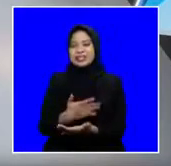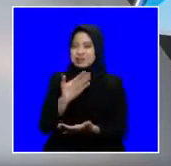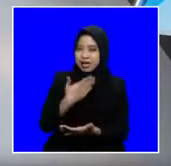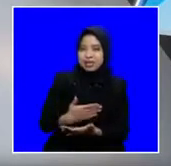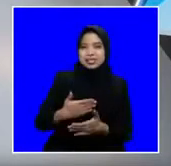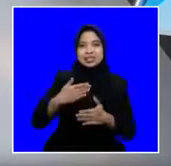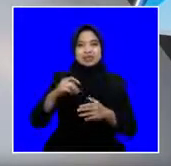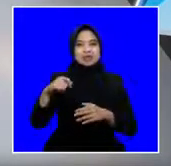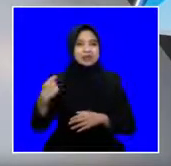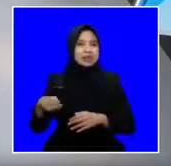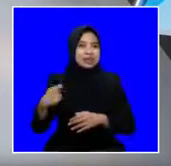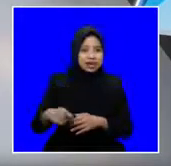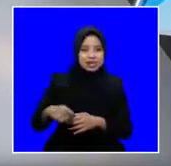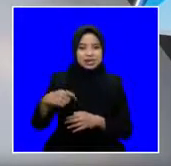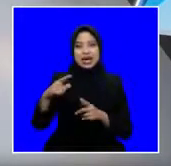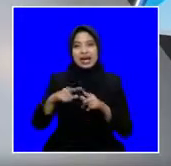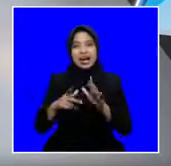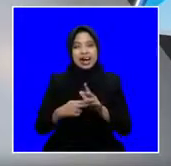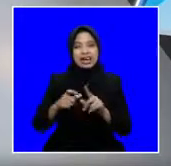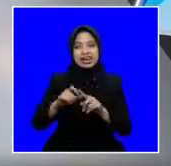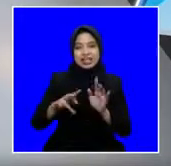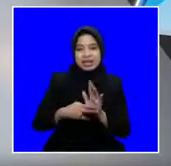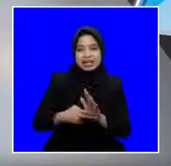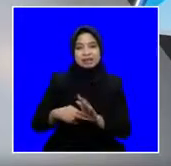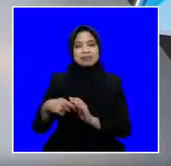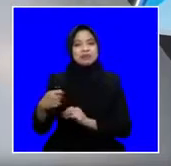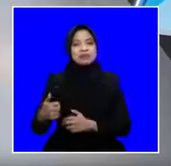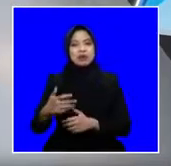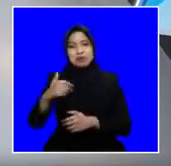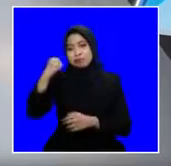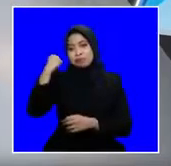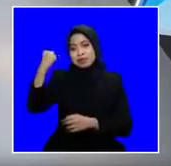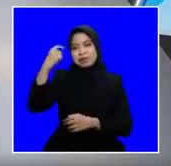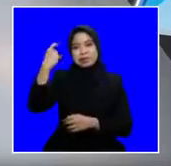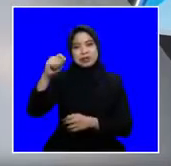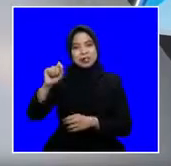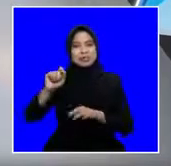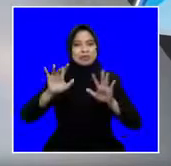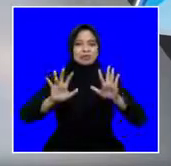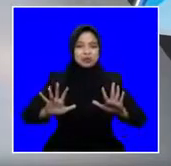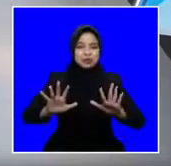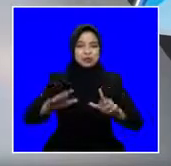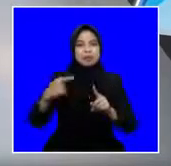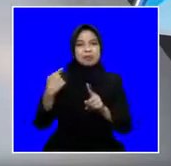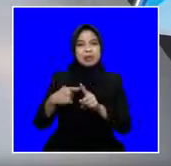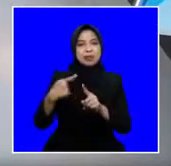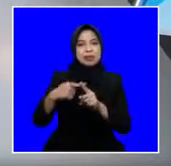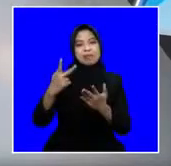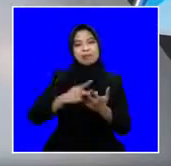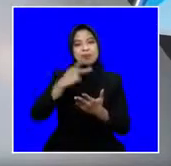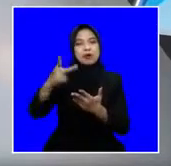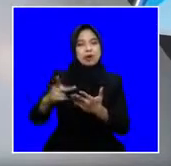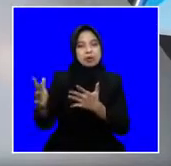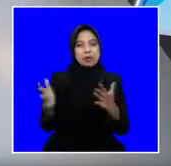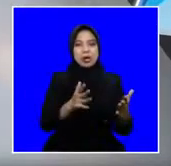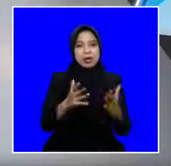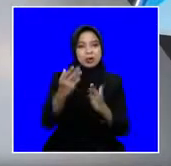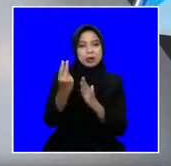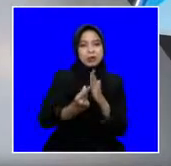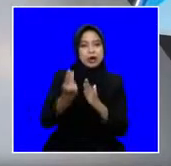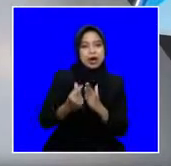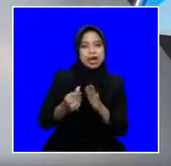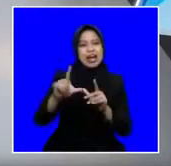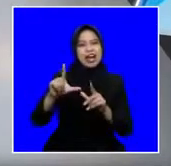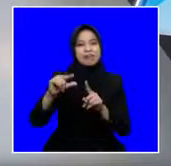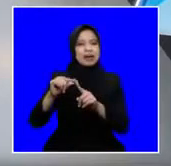Pak Andi. Pak Andi sudah bergabung bersama kami di Merdeka Belajar episode ke-10, perluasan program beasiswa Lembaga Pengelola Dana Pendidikan